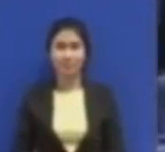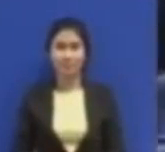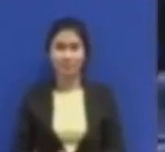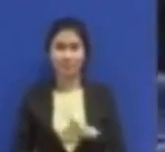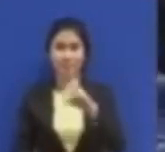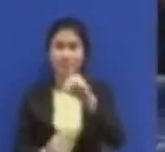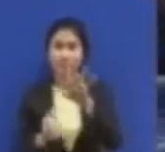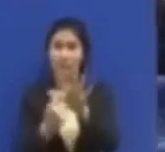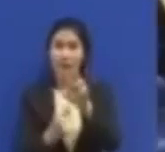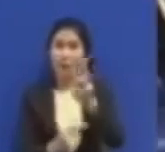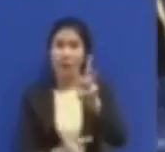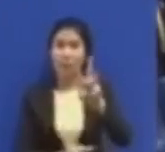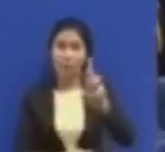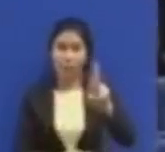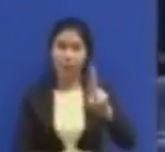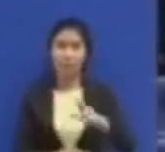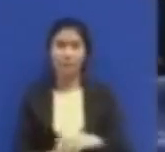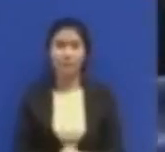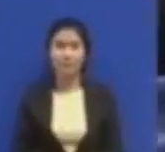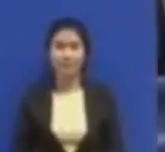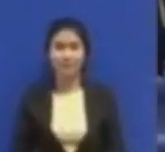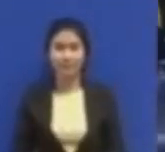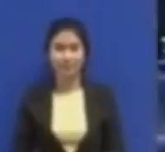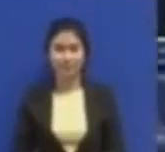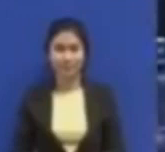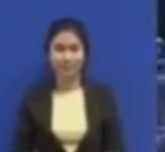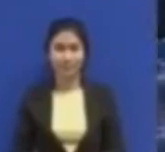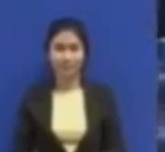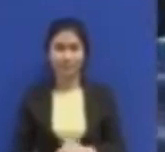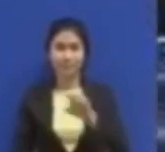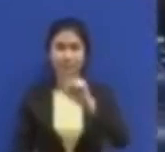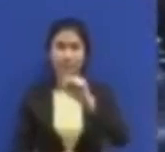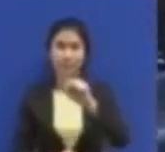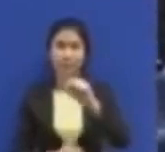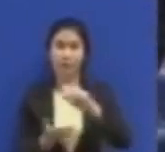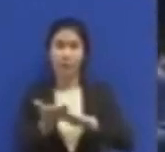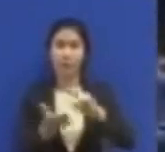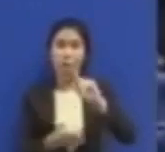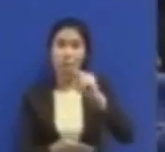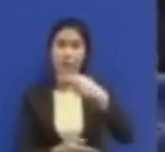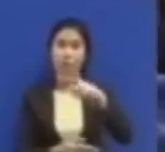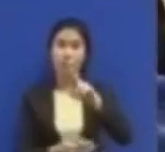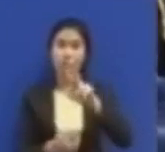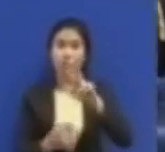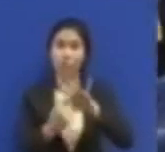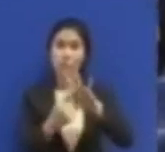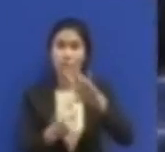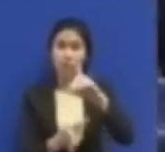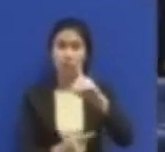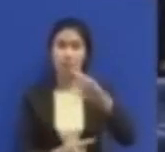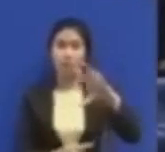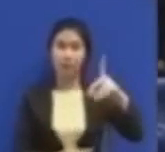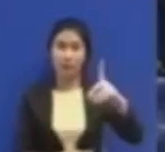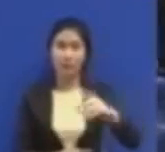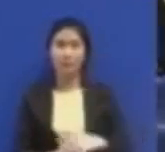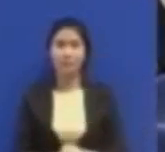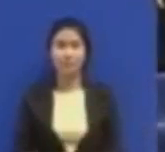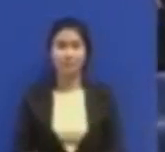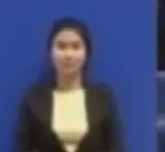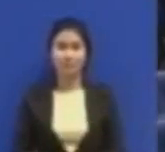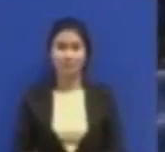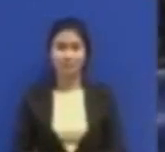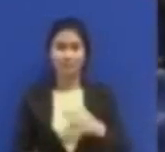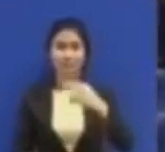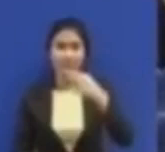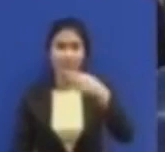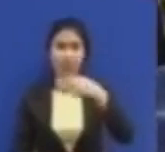รมณีพฤกษ์70ทรงนายทรงเดชเสมอคำ71พลเอกทวีป